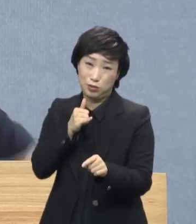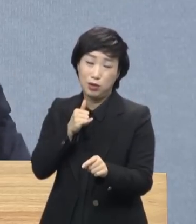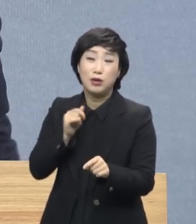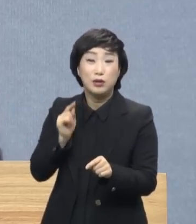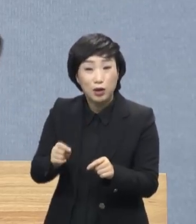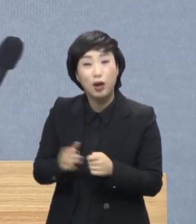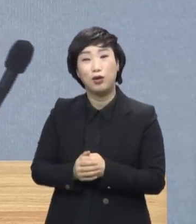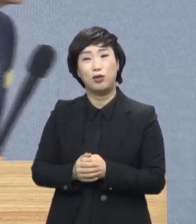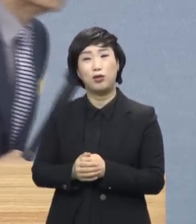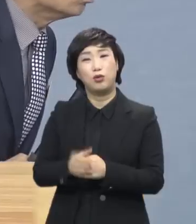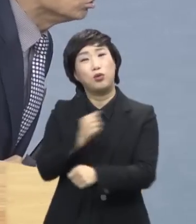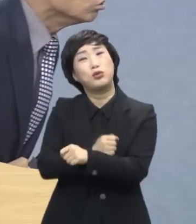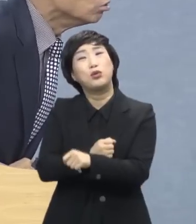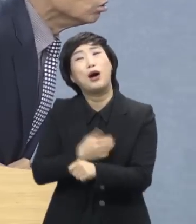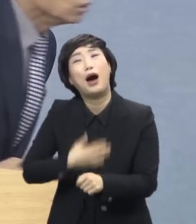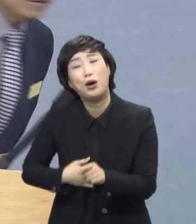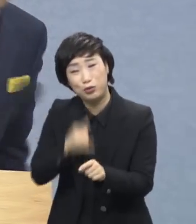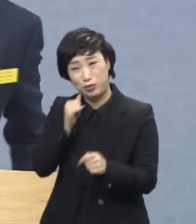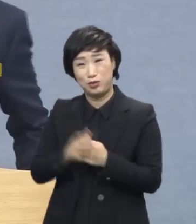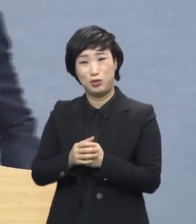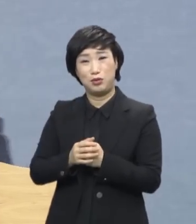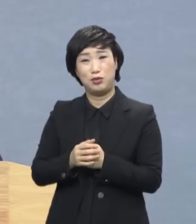경험한 것처럼 고통을 아시는 분이요.